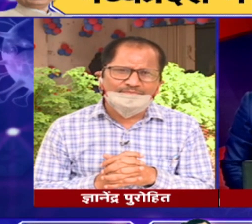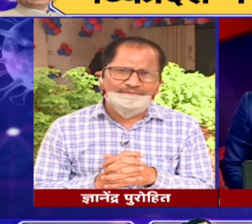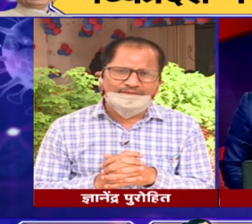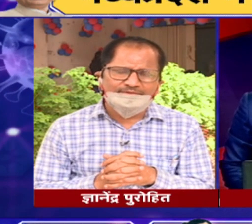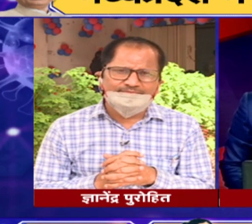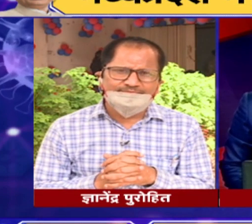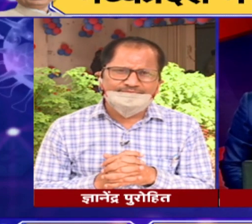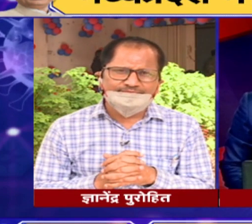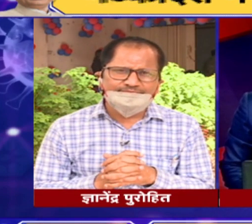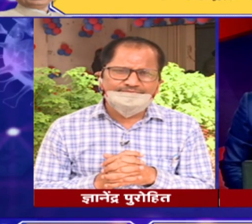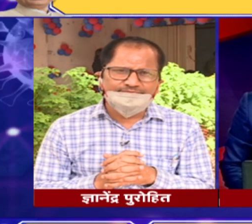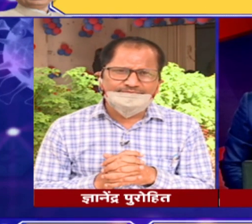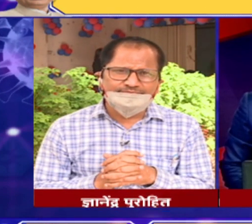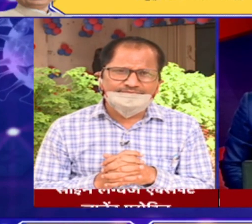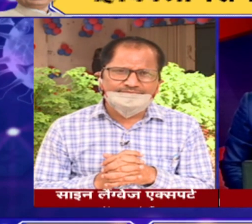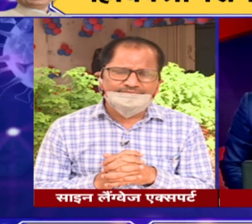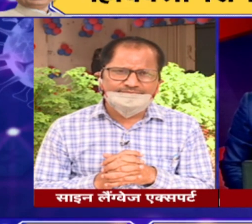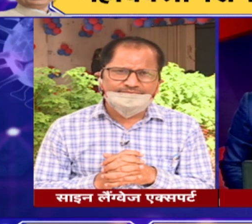सर।